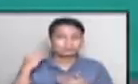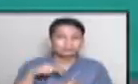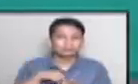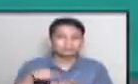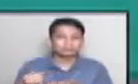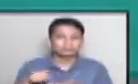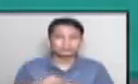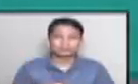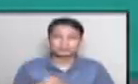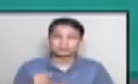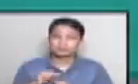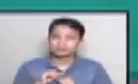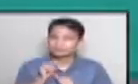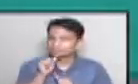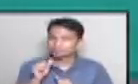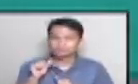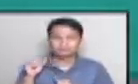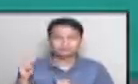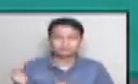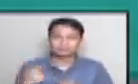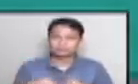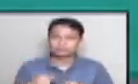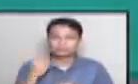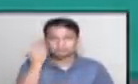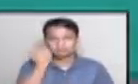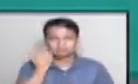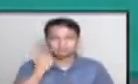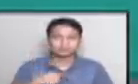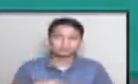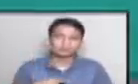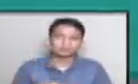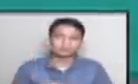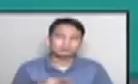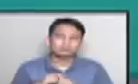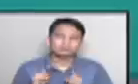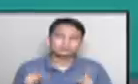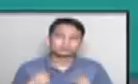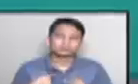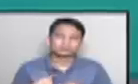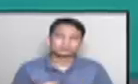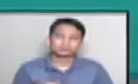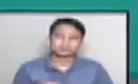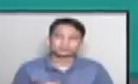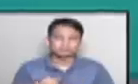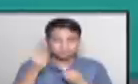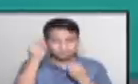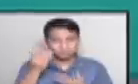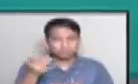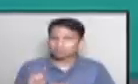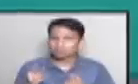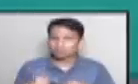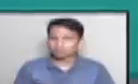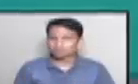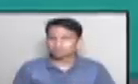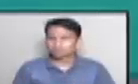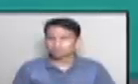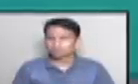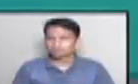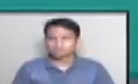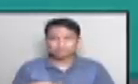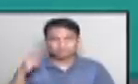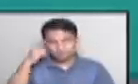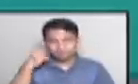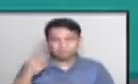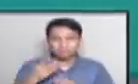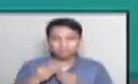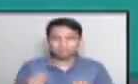week. At hindi lang nga po sila na isa lang dahil kapos na sa oras. Pero kami po, naitawag po namin ito sa inyo. Akala po namin